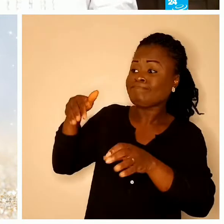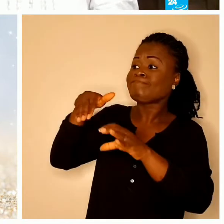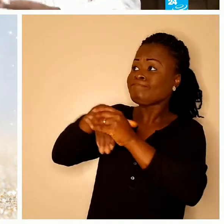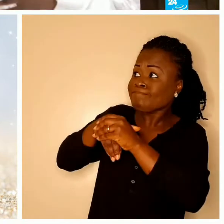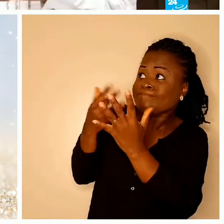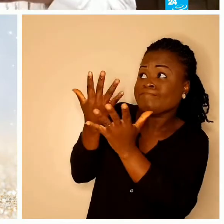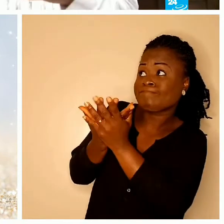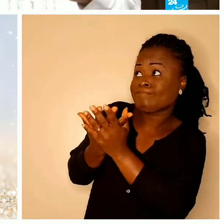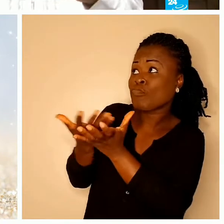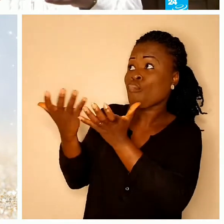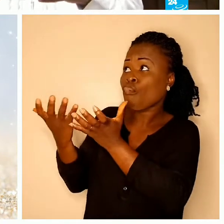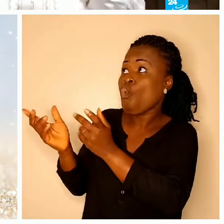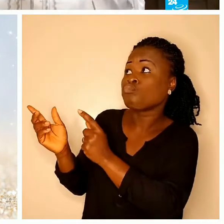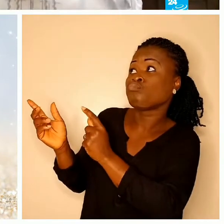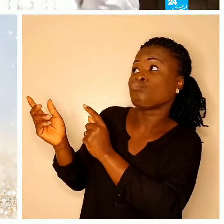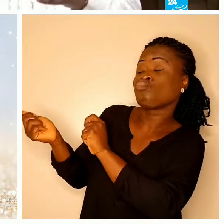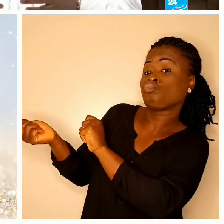souhaité transférer